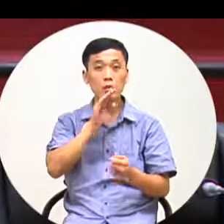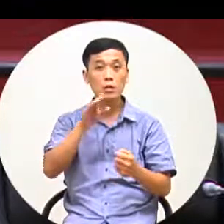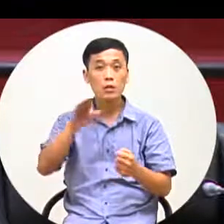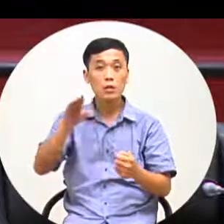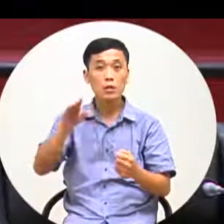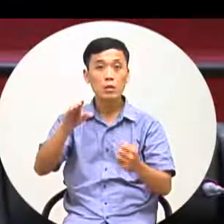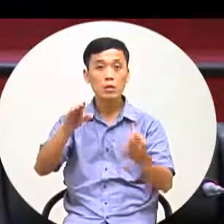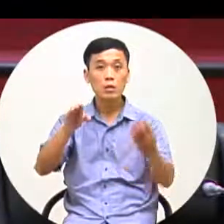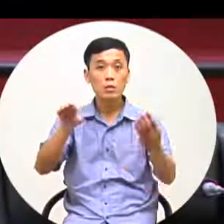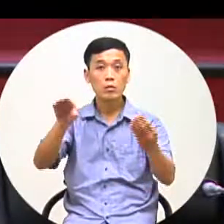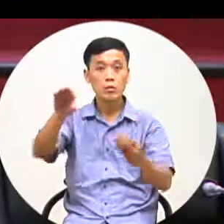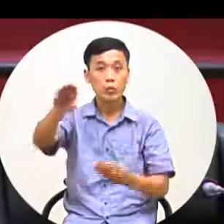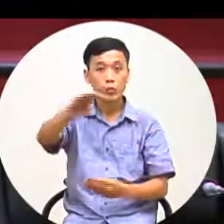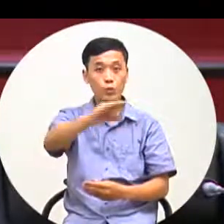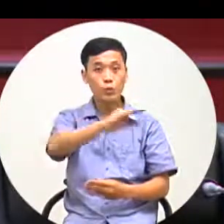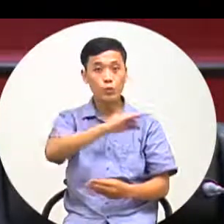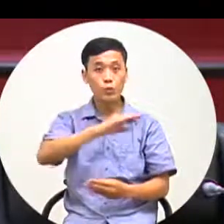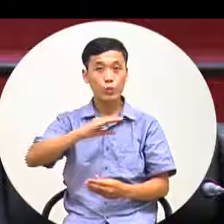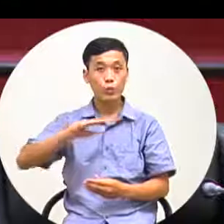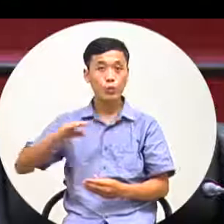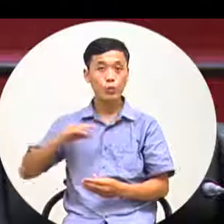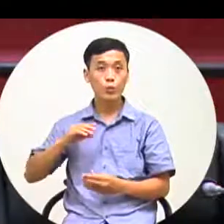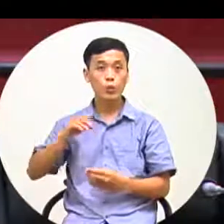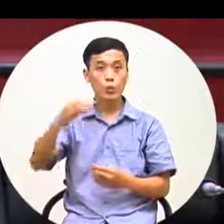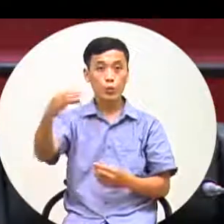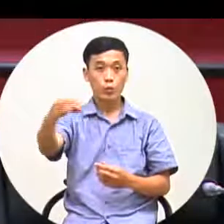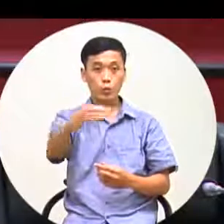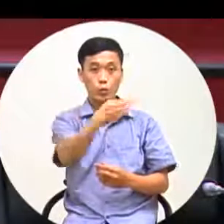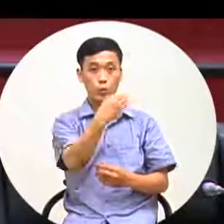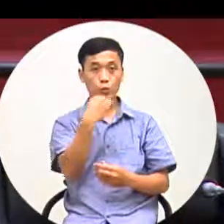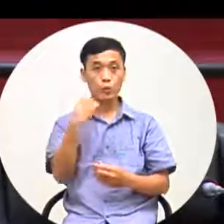你知道吗？好，赵局长，